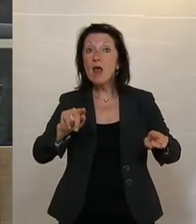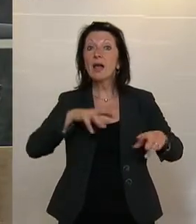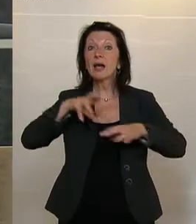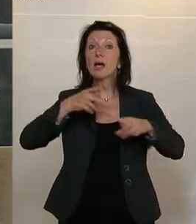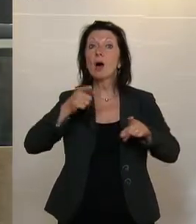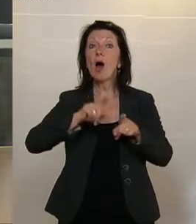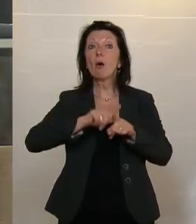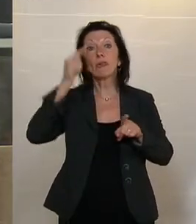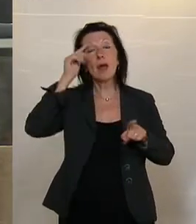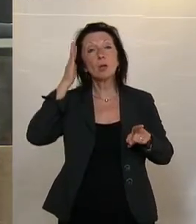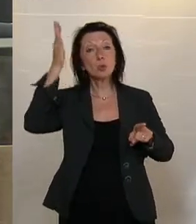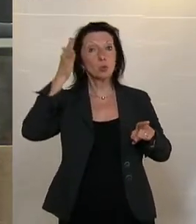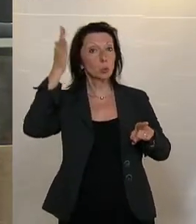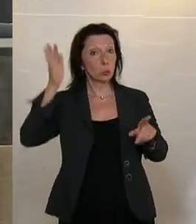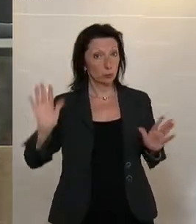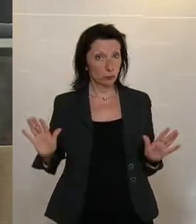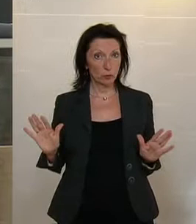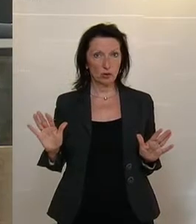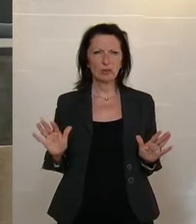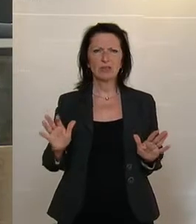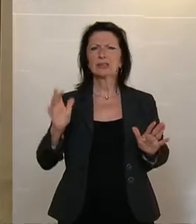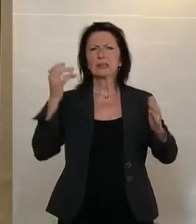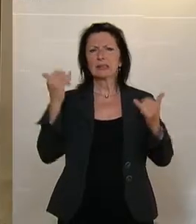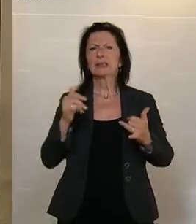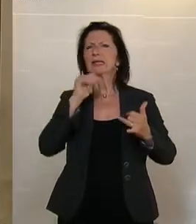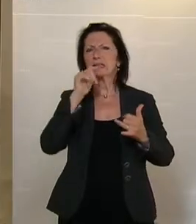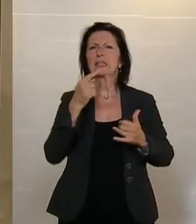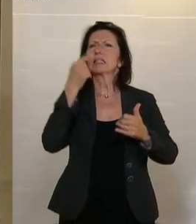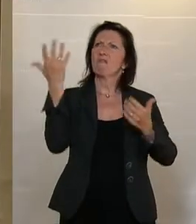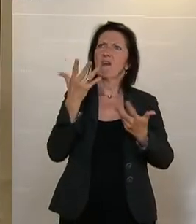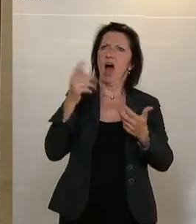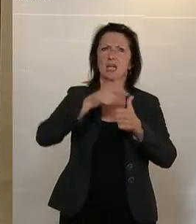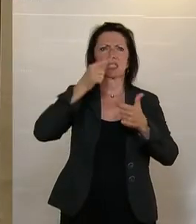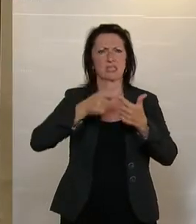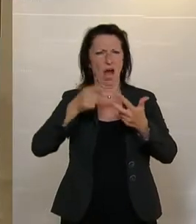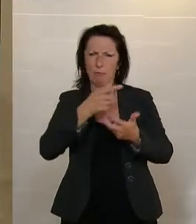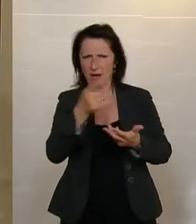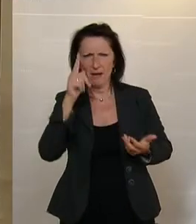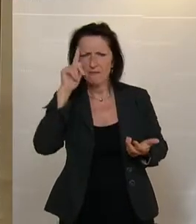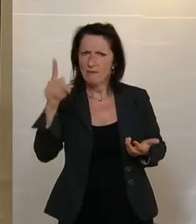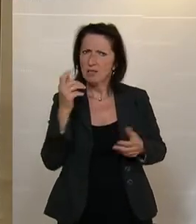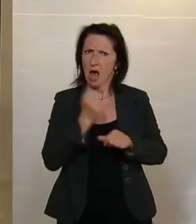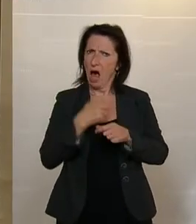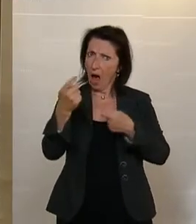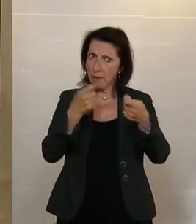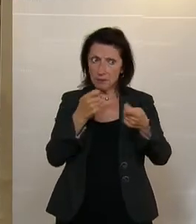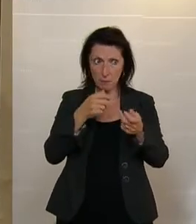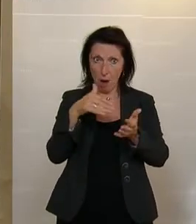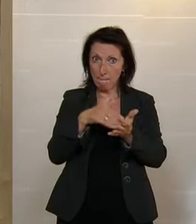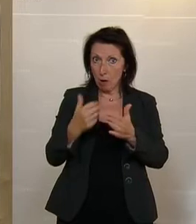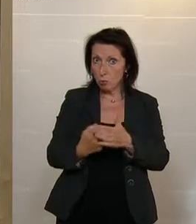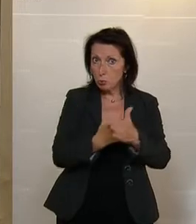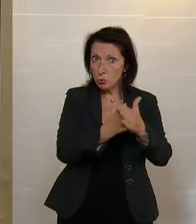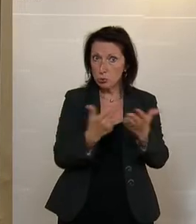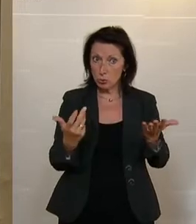investiert. Ohne jetzt alles einzeln aufzuführen, wir wissen, dass der Arbeitsmarkt zu stärken ist, dass er über